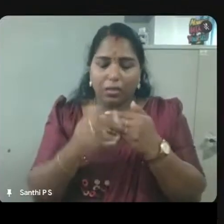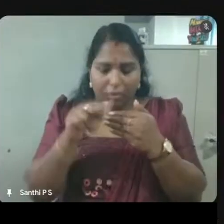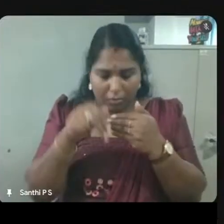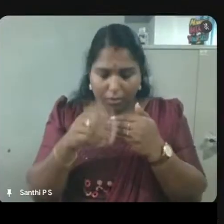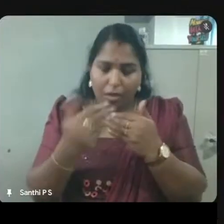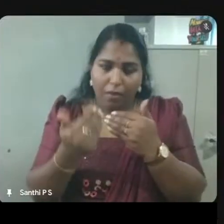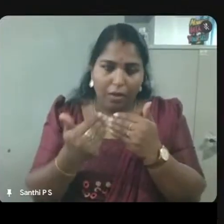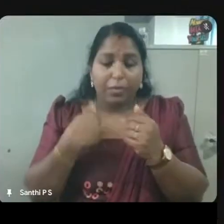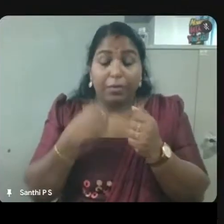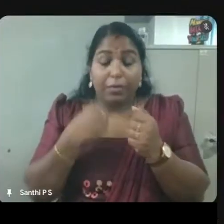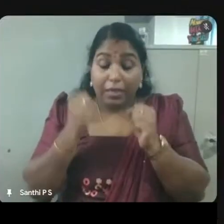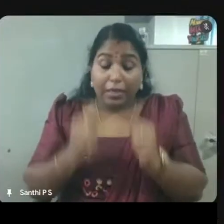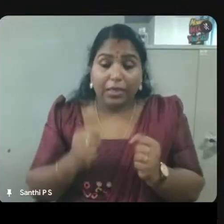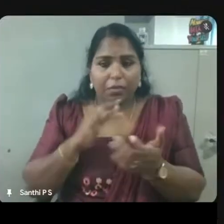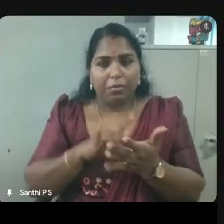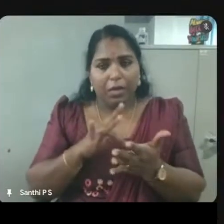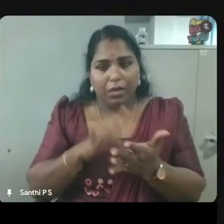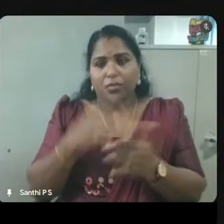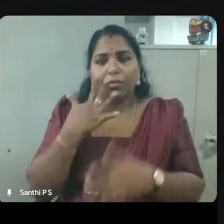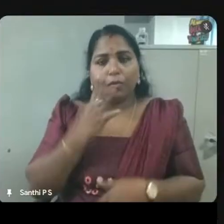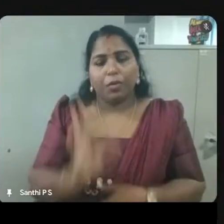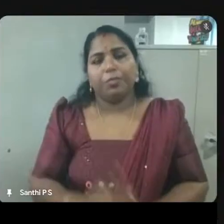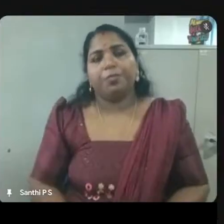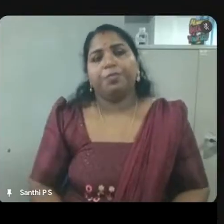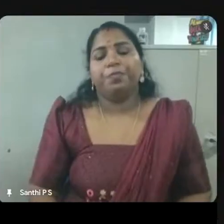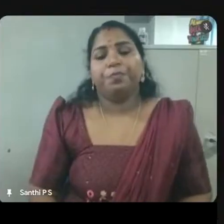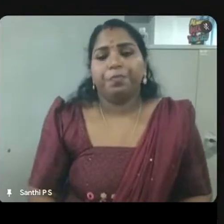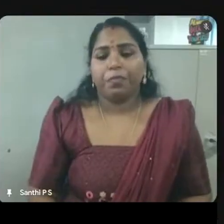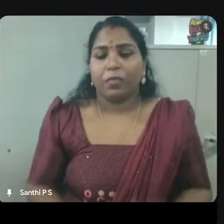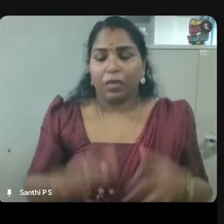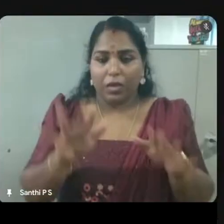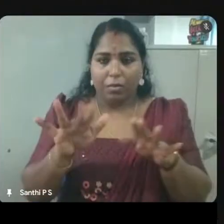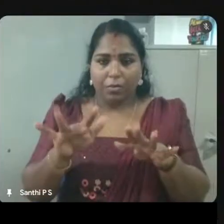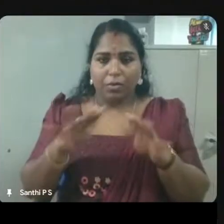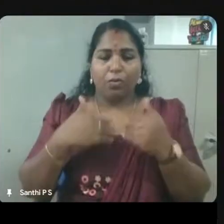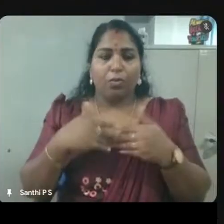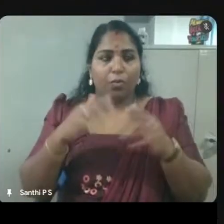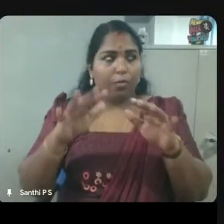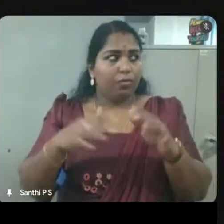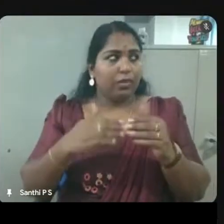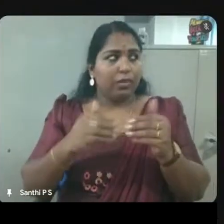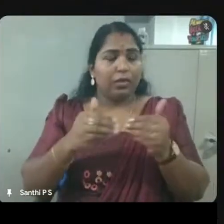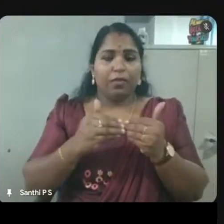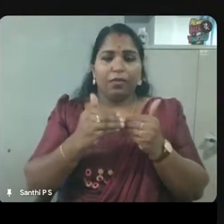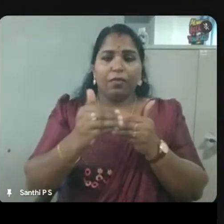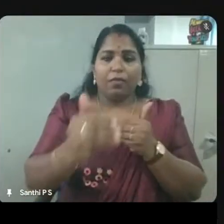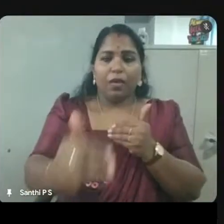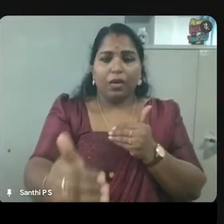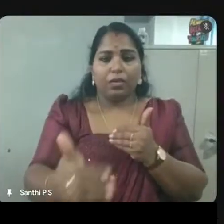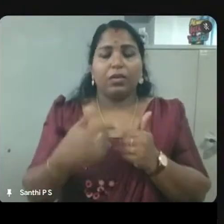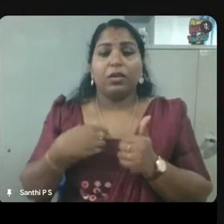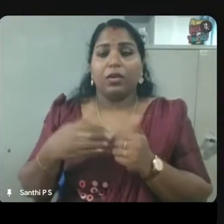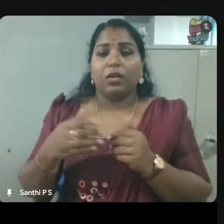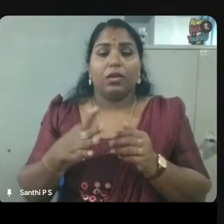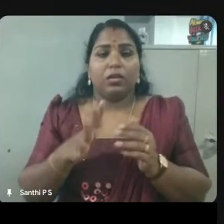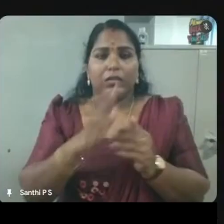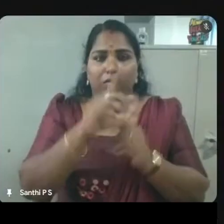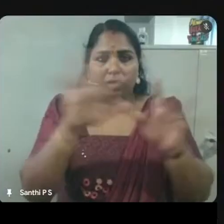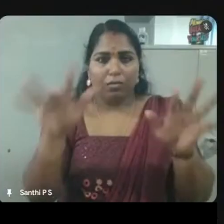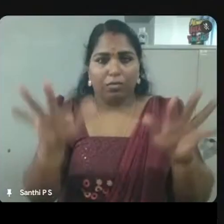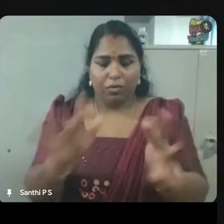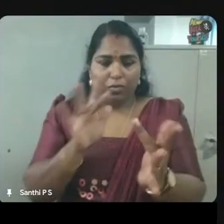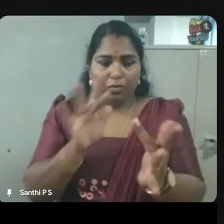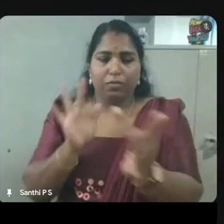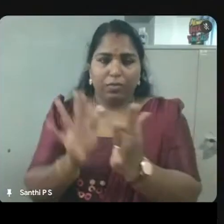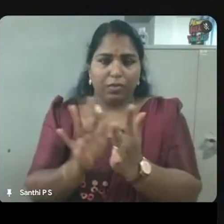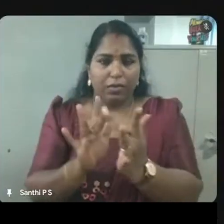കൂടെ നമ്മൾ പ്രത്യേകം ശ്രദ്ധിക്കണം. കമ്പ്യൂട്ടർ വെക്കേണ്ട ഡിസ്റ്റൻസ് എന്ന് പറയുന്നത് കമ്പ്യൂട്ടറിന്റെ സെന്റർ പോയിന്റ്, മാഡം കമ്പ്യൂട്ടറിലാണ് ഓൺലൈൻ ക്ലാസ് അറ്റൻഡ്